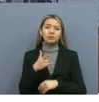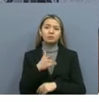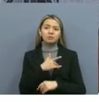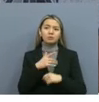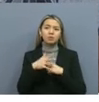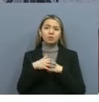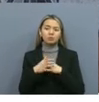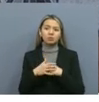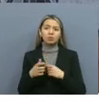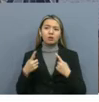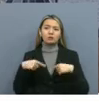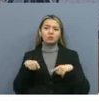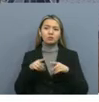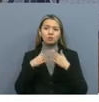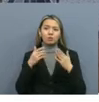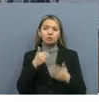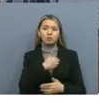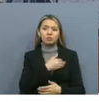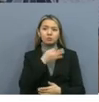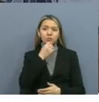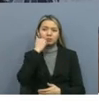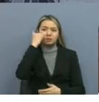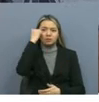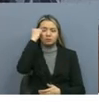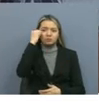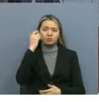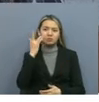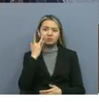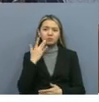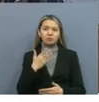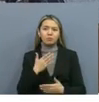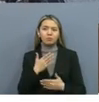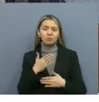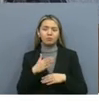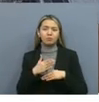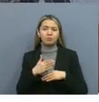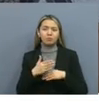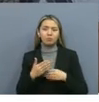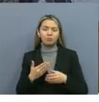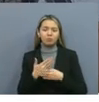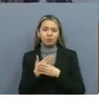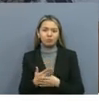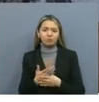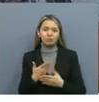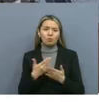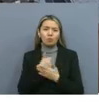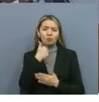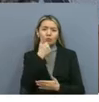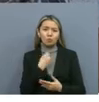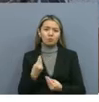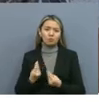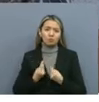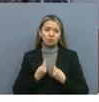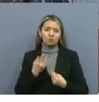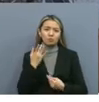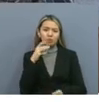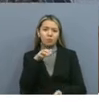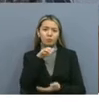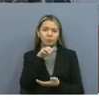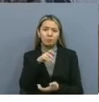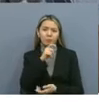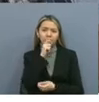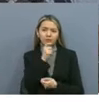Көкшетау еріктілер ұйымына көп рахмет айтамын, әркез бізге көмектесіп тұрады. Жыл сайын жаңа жылда сыйлықтармен келеді. Осындай абзал жандарға жылды арнап